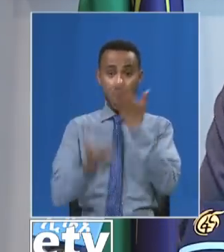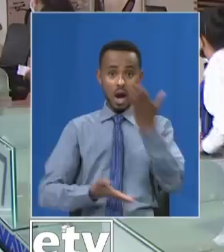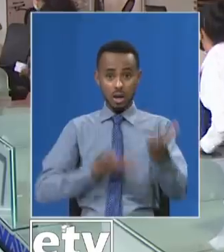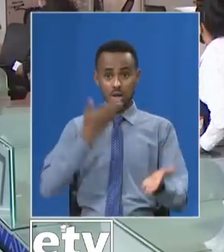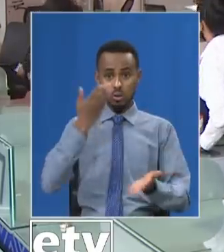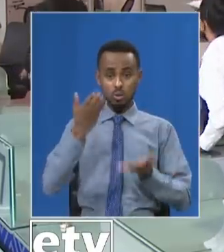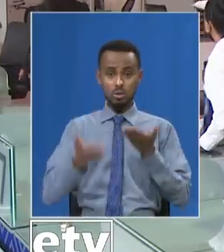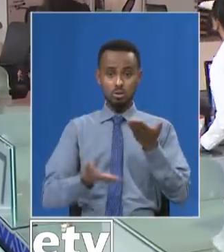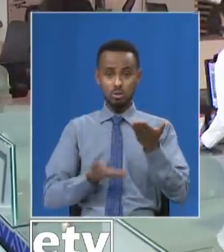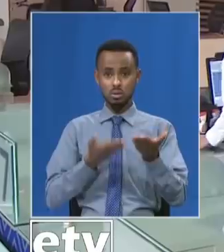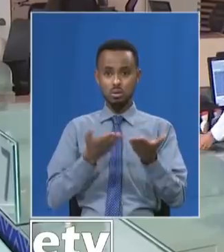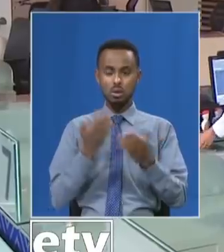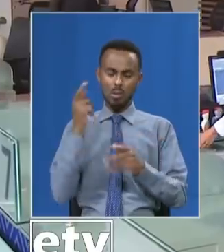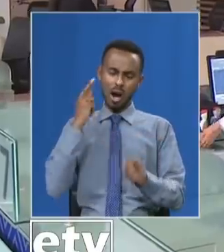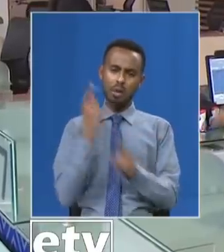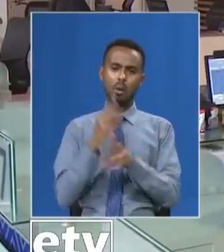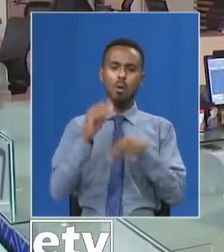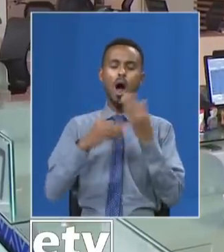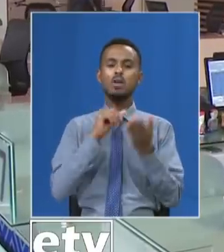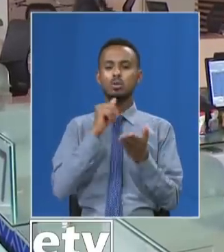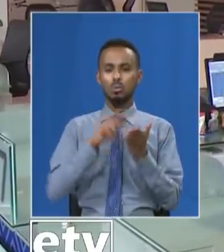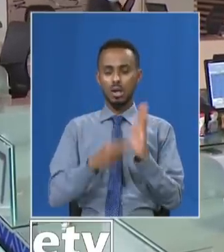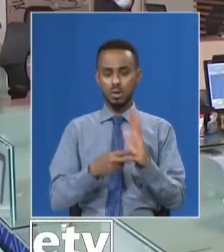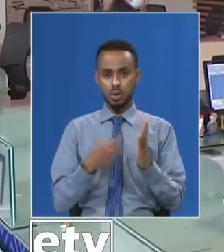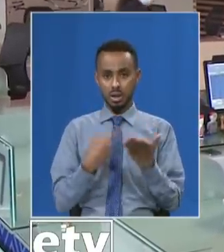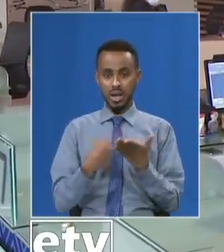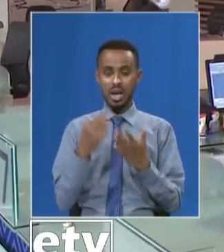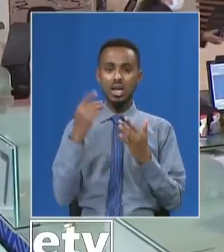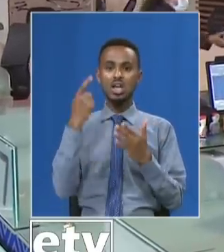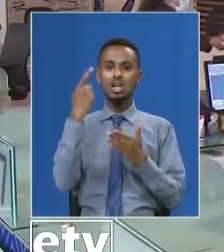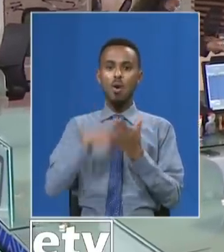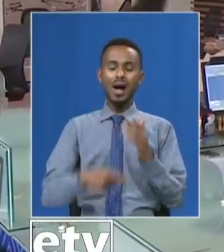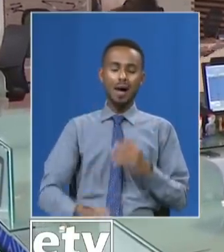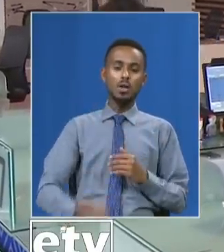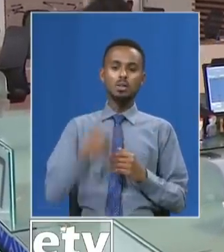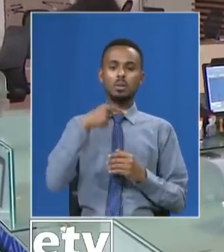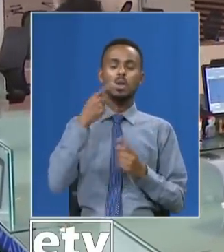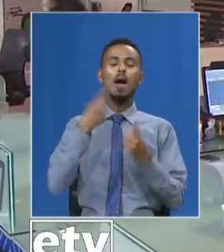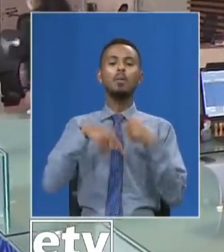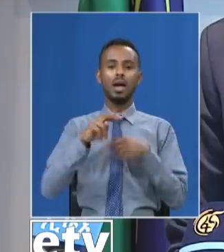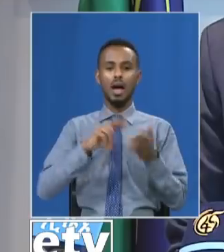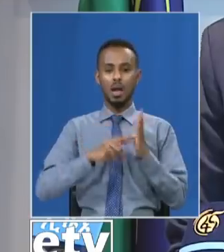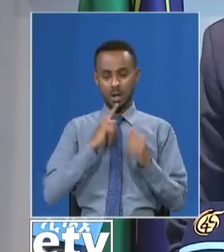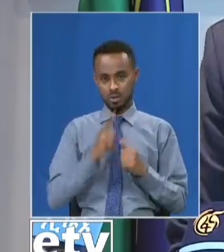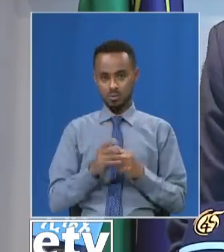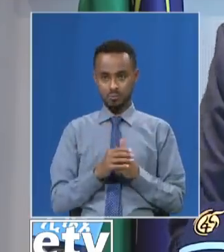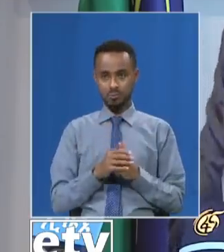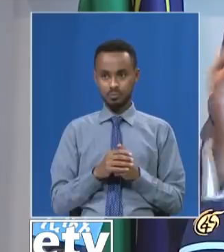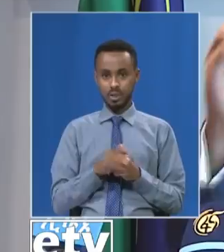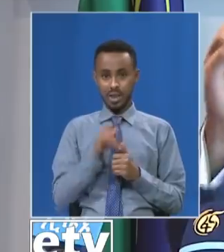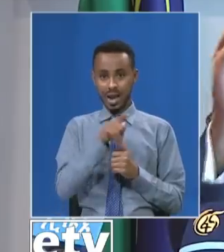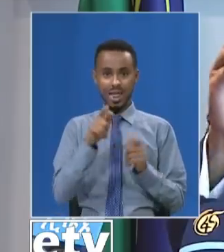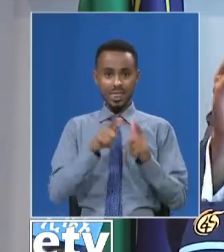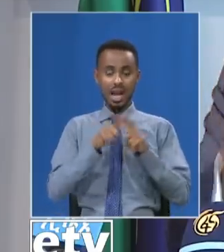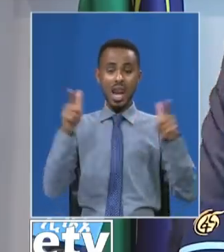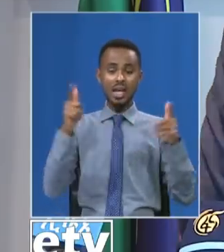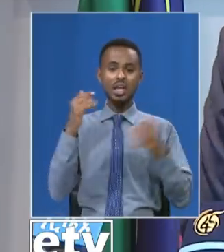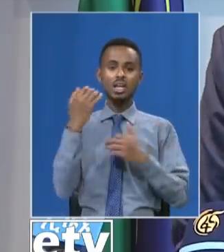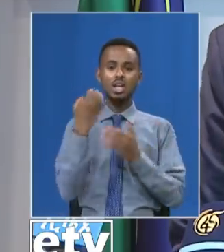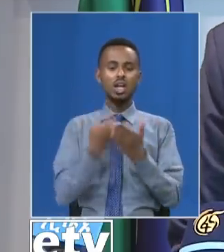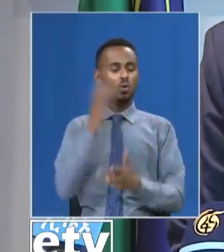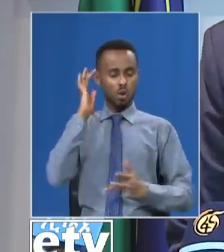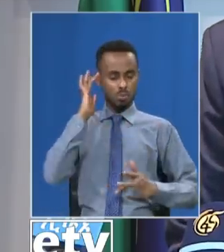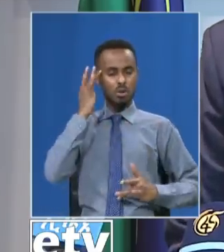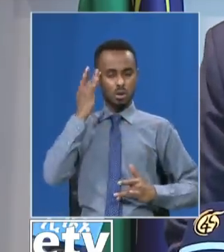አገልግሎት በአግባቡ አይሰጡም ማለት ነው። ይሄ የዋጋ ግሽበት የሚለውን ያስከትላል ማለት ነው። ያ ትልቅ የኢኮኖሚ